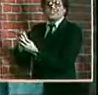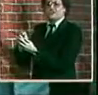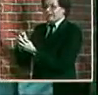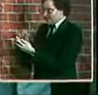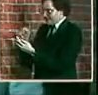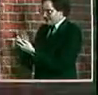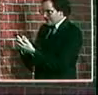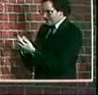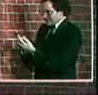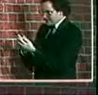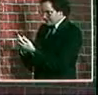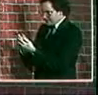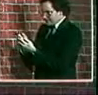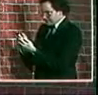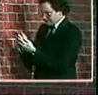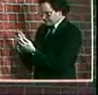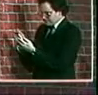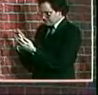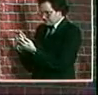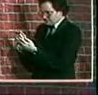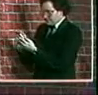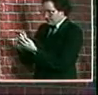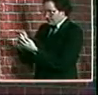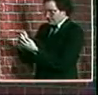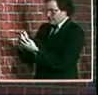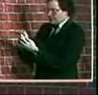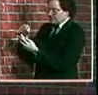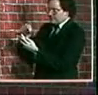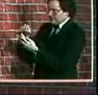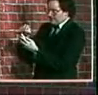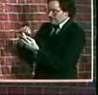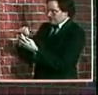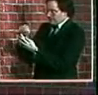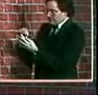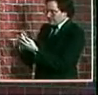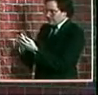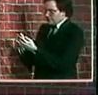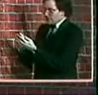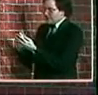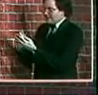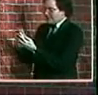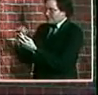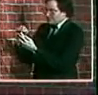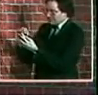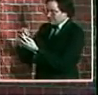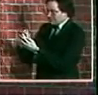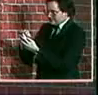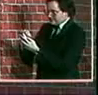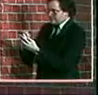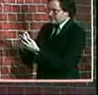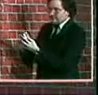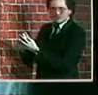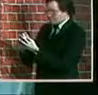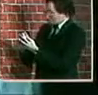Tehát a Csehszlovák egyesen. Zaotna Namena, a Schuberta, ne 30 centiméterre. Ludwig van Beethoven. Szovjetadon talán.